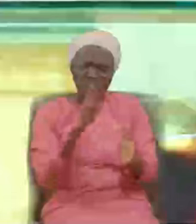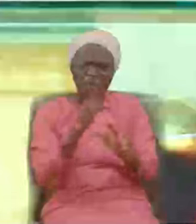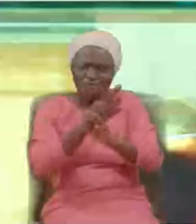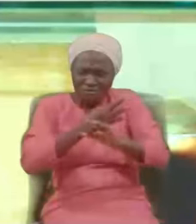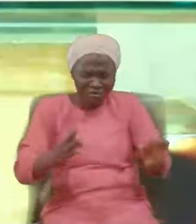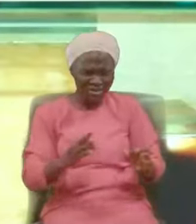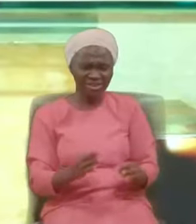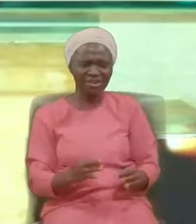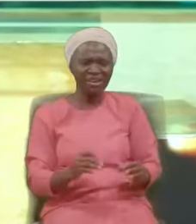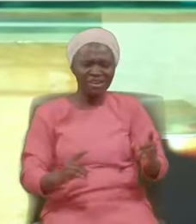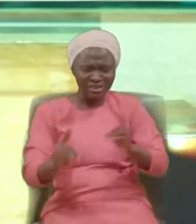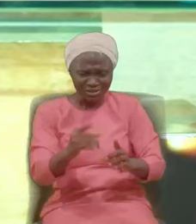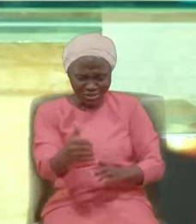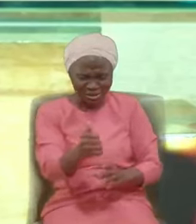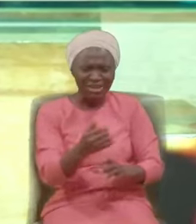Vous êtes guéri.